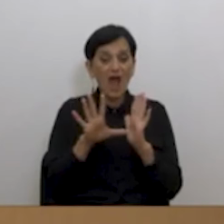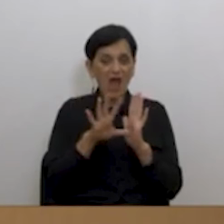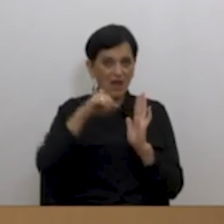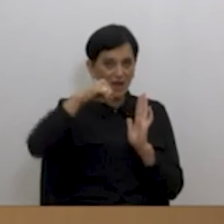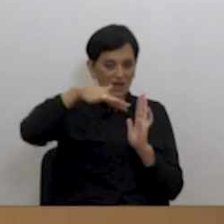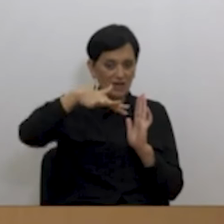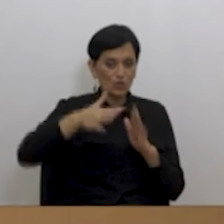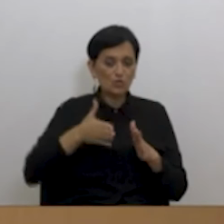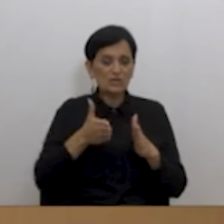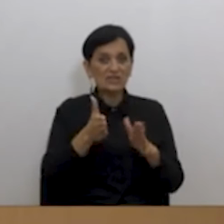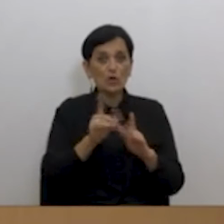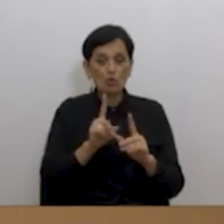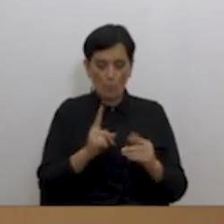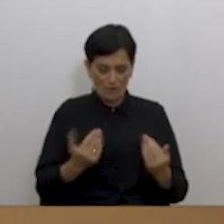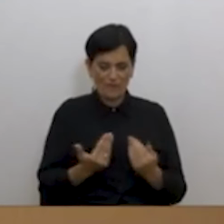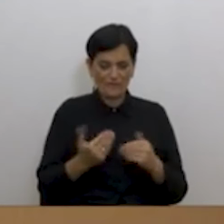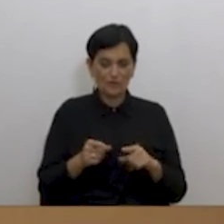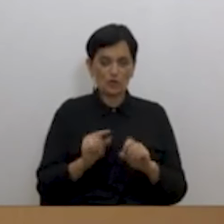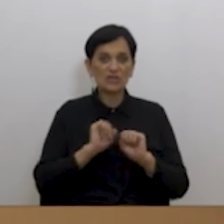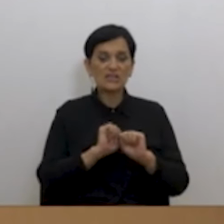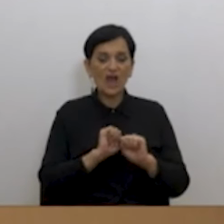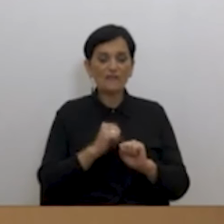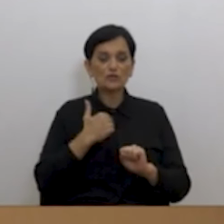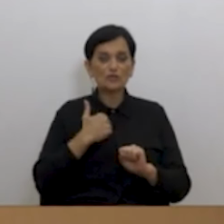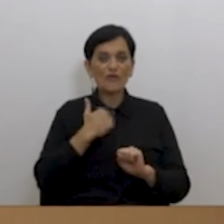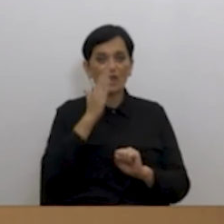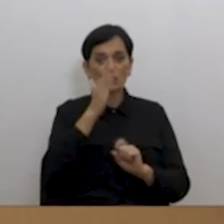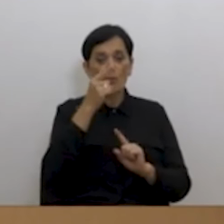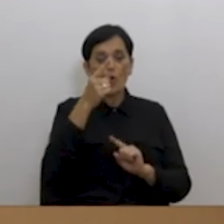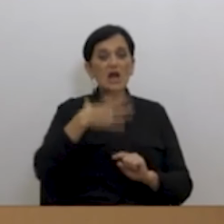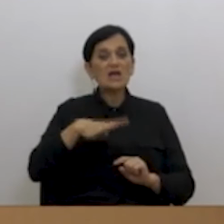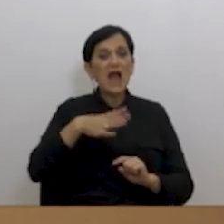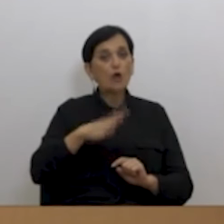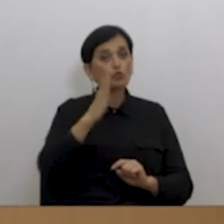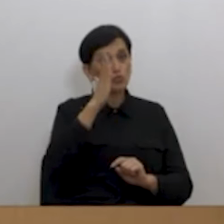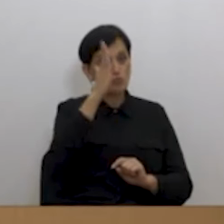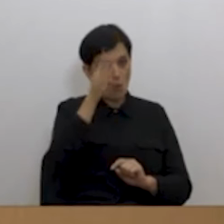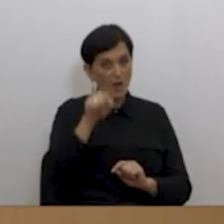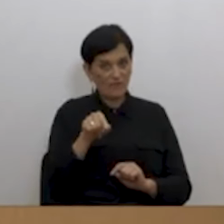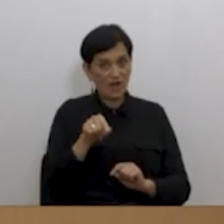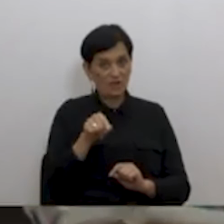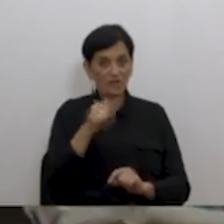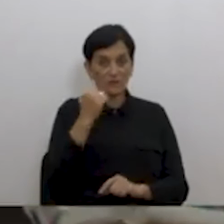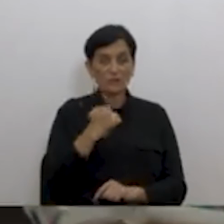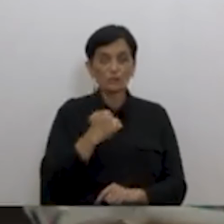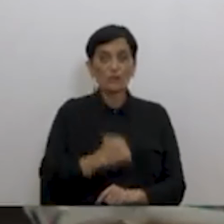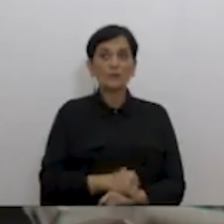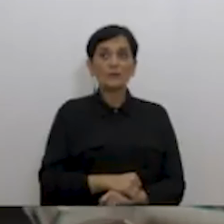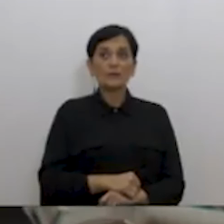გზა, რომ ვიცხოვროთ აქ და დავიცვათ ჩვენი მომავალი, ქართული მომავალი სხვათა შორის. მადლობთ.